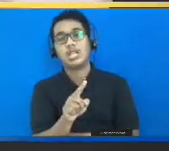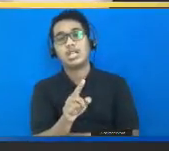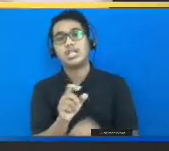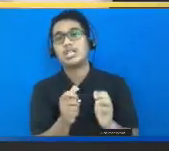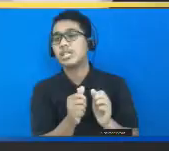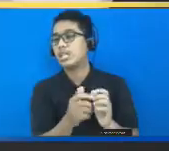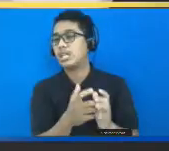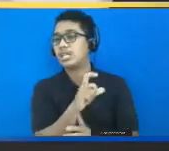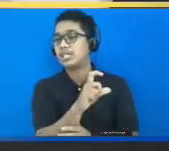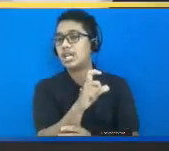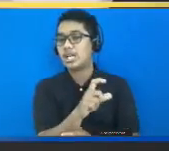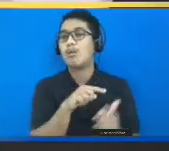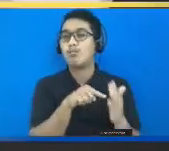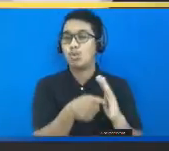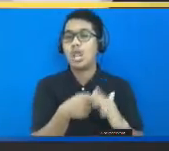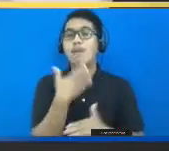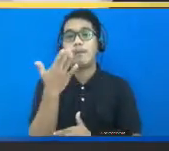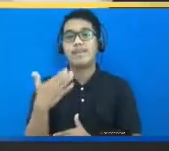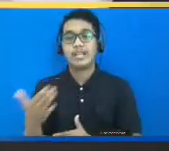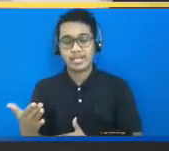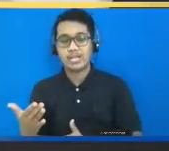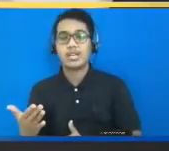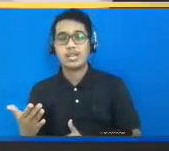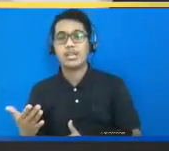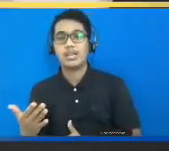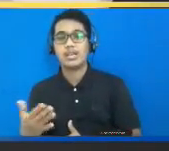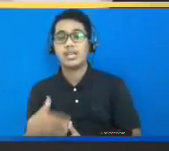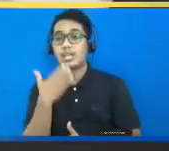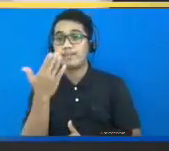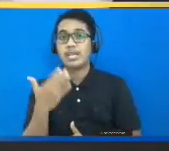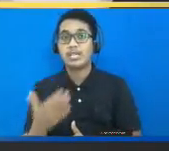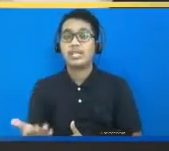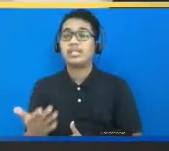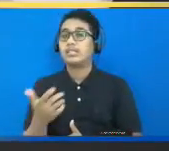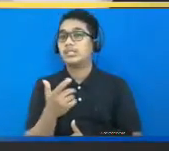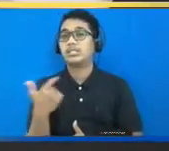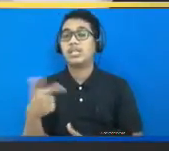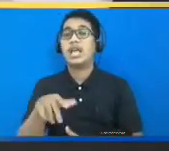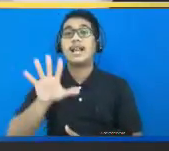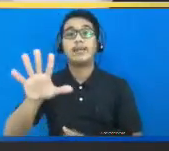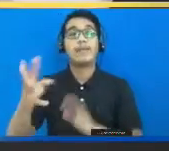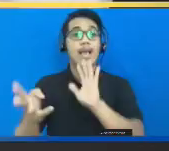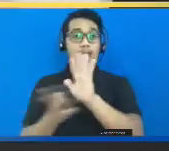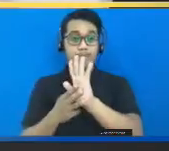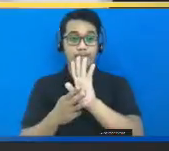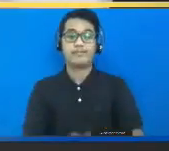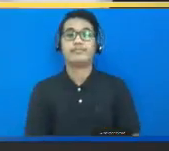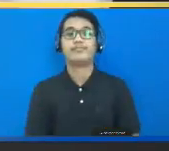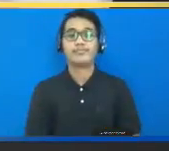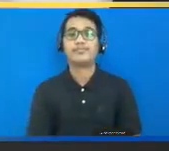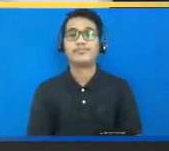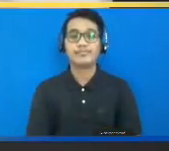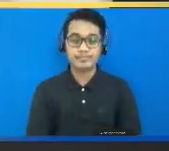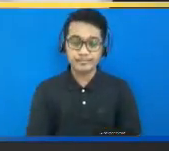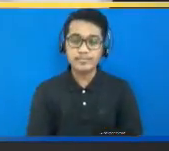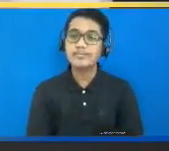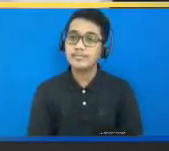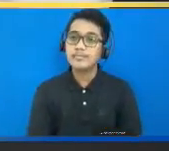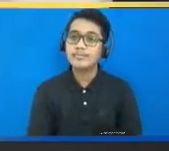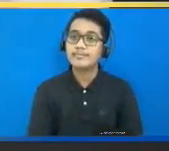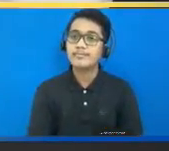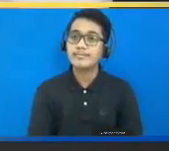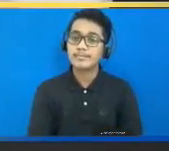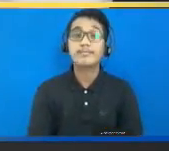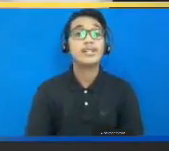apa namanya mulai membiasakan yang kebiasaan kita yang 5m itu ya mbak ya Jadi kalo dari sisi